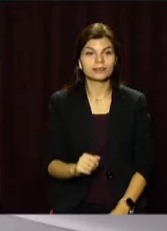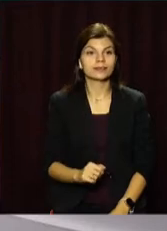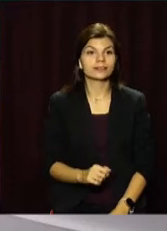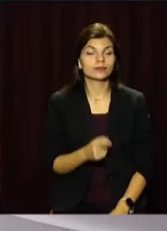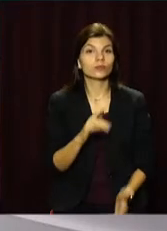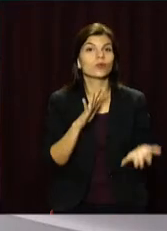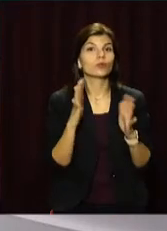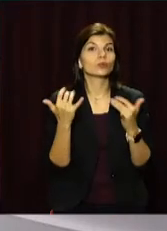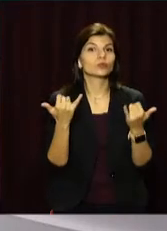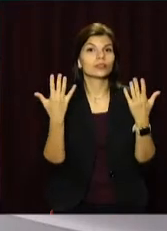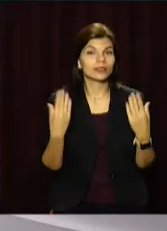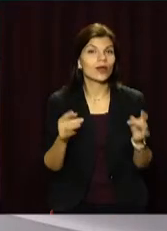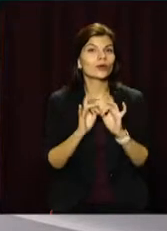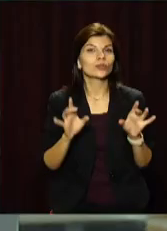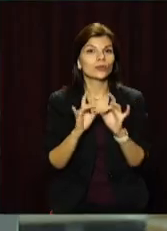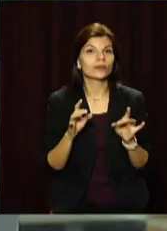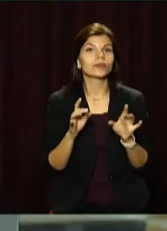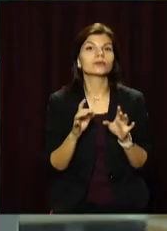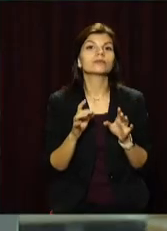часом розповідатимуть наші кореспонденти.